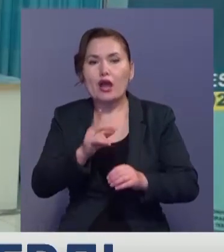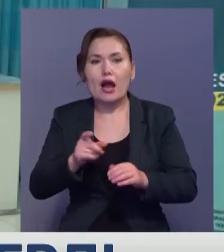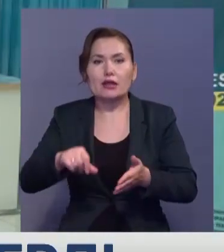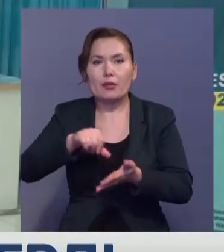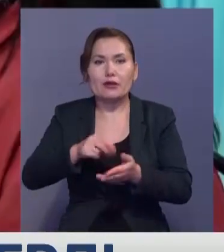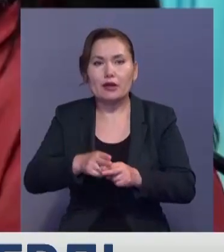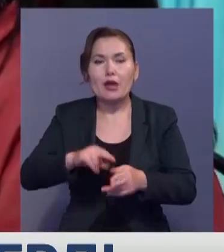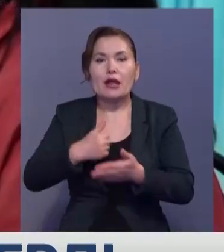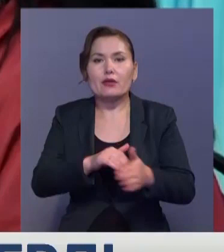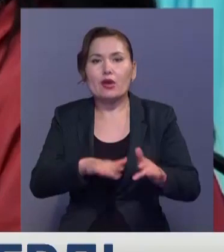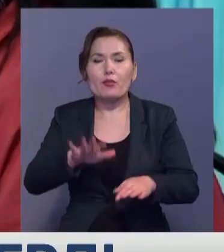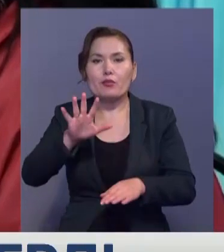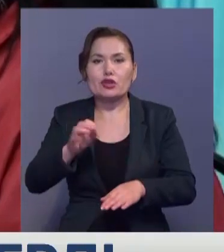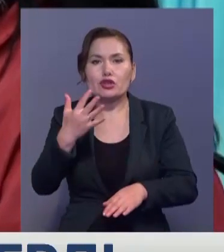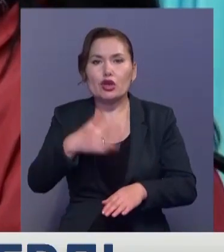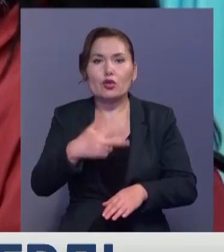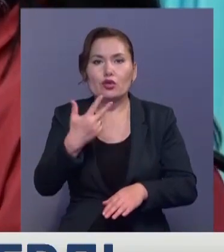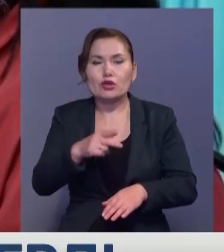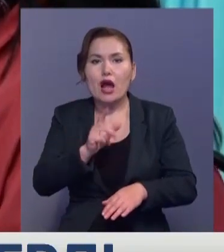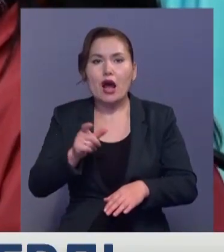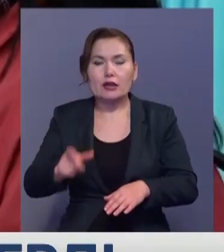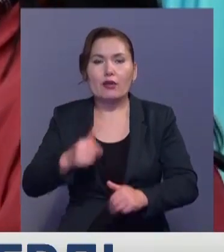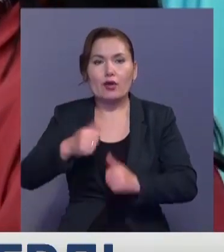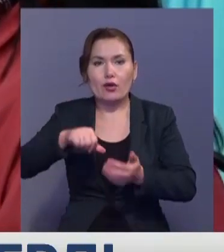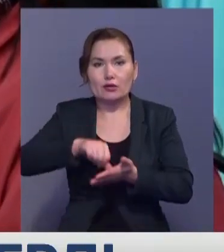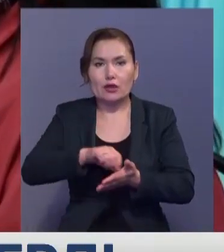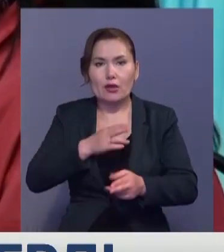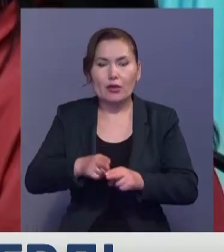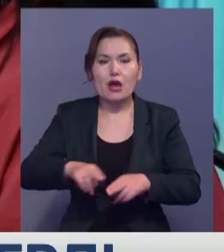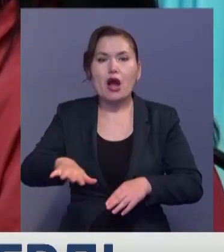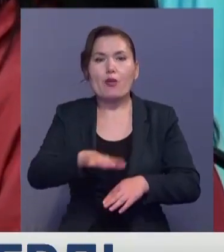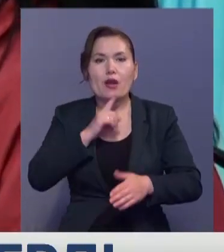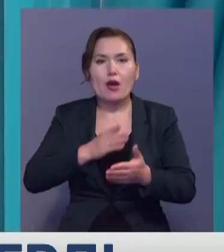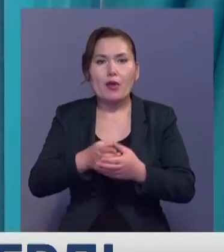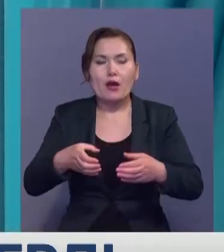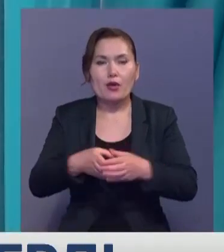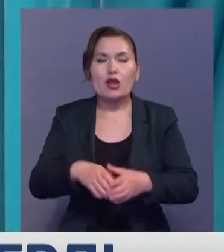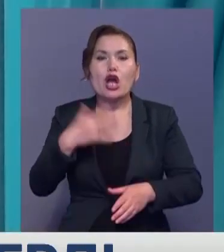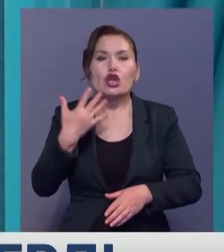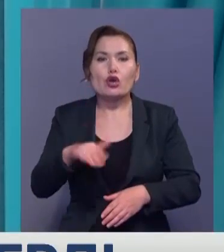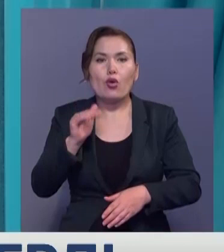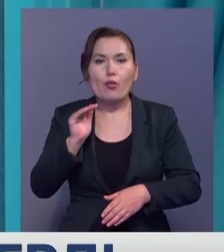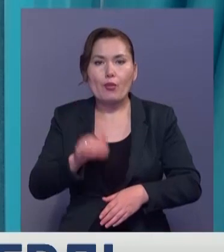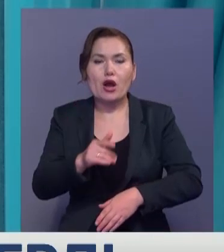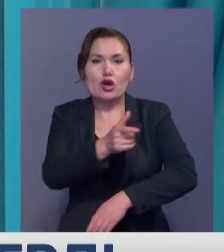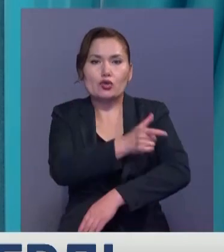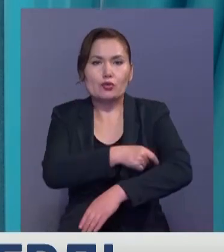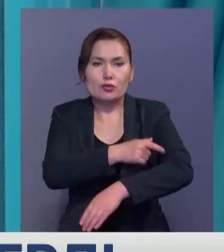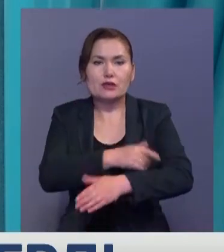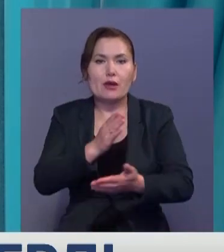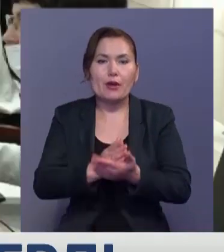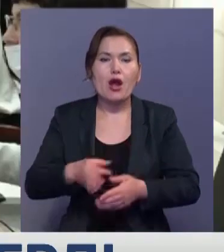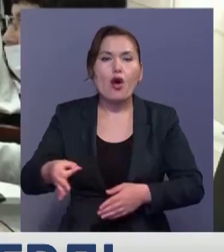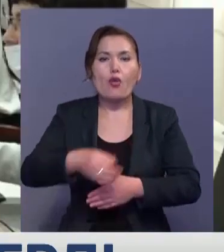негізгі науқанда 553 кандидат бақтарын сынады. Өңірде саяси құрылымның 50 мыңға жуық мүшесі бар.